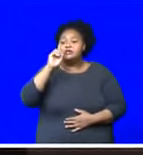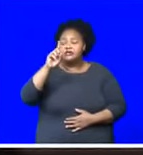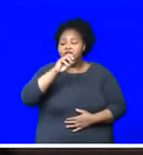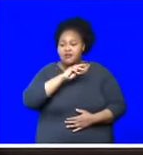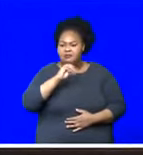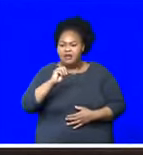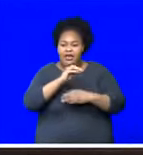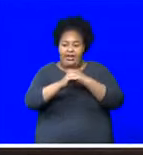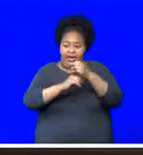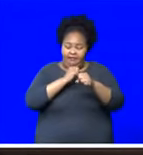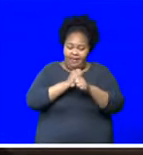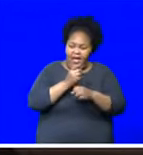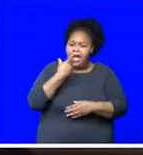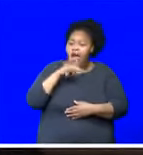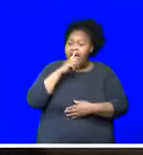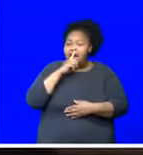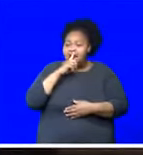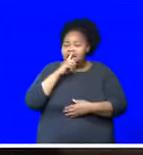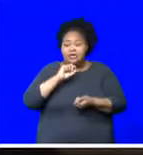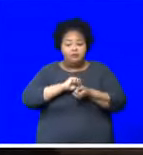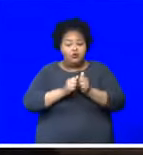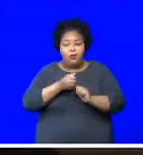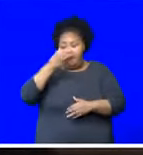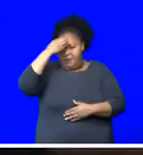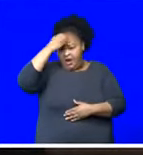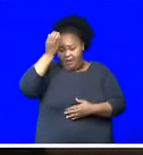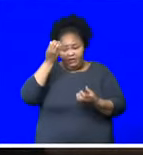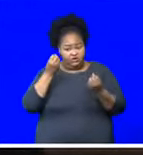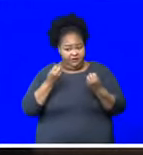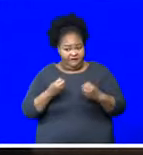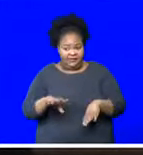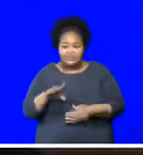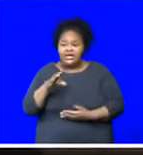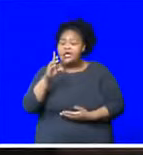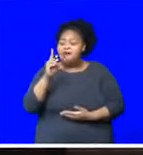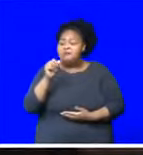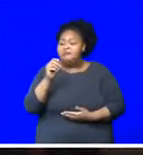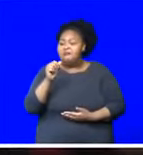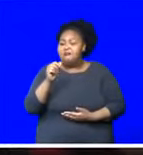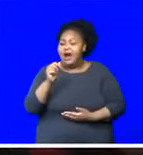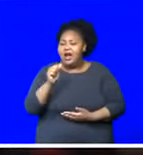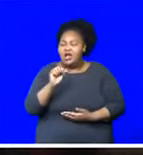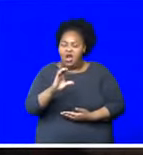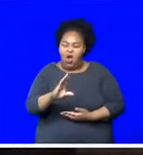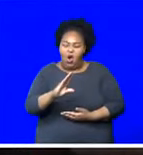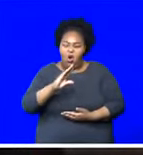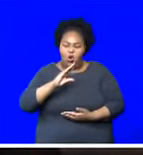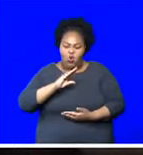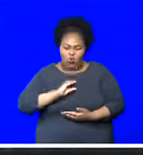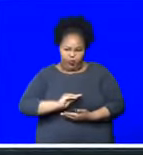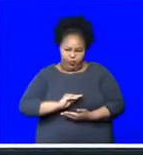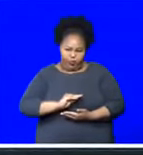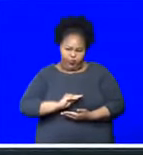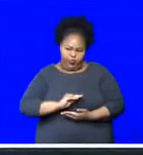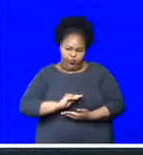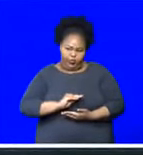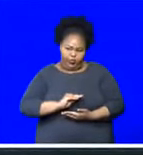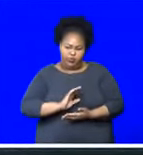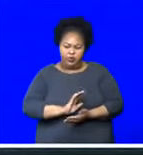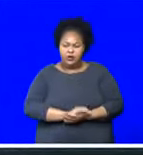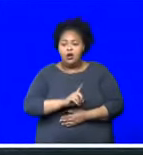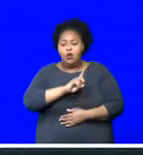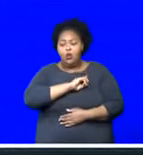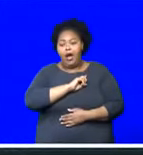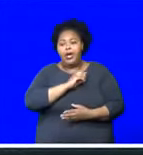ngeminyaka nokuhulumende usengakakhoni ukukwenda lokhu kodwa ufaka lengephansi imali kakhulu kunalena lebhekekile